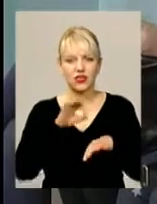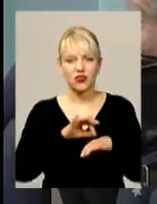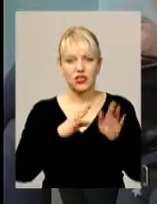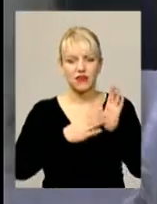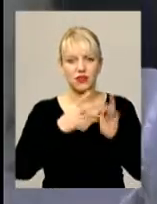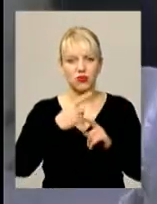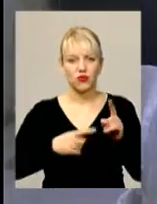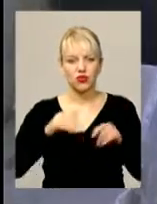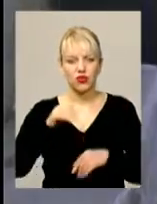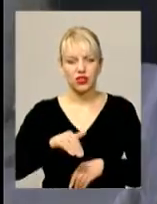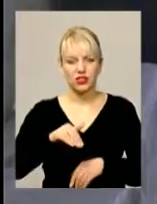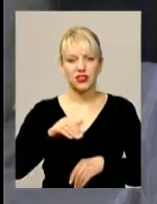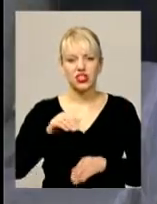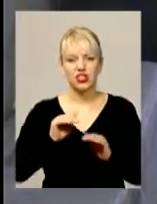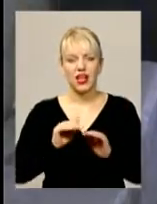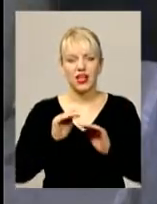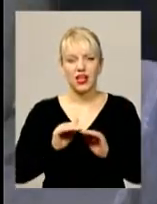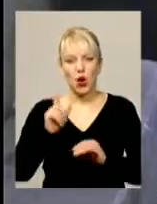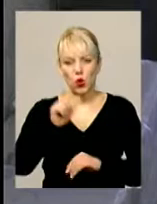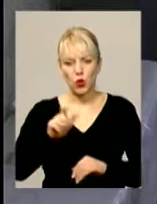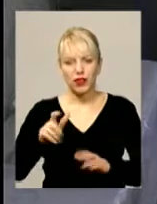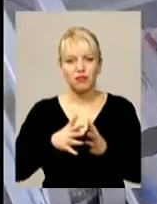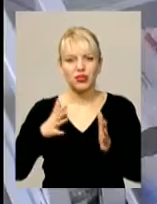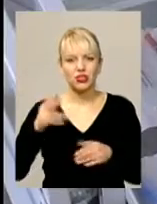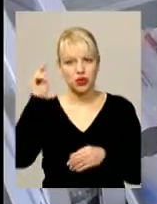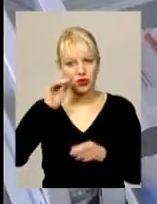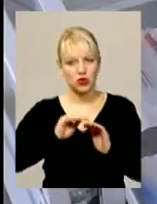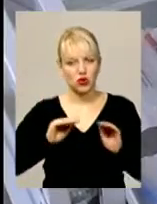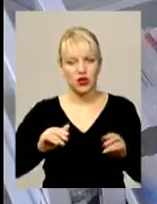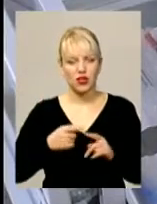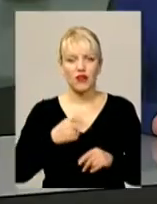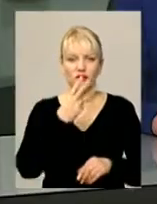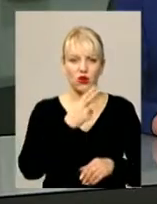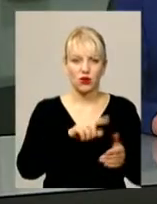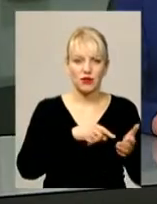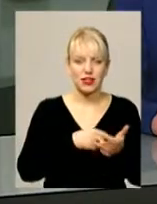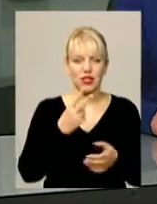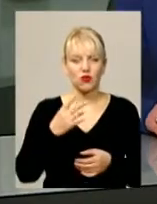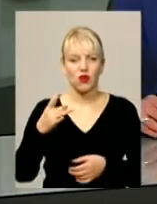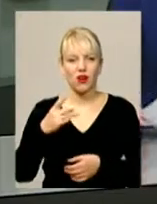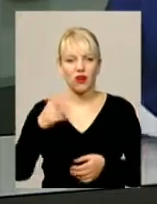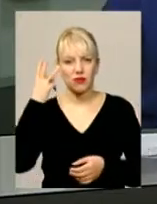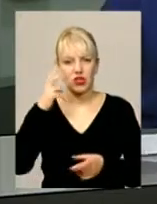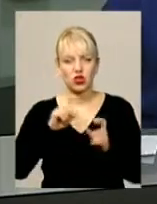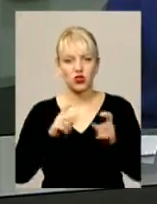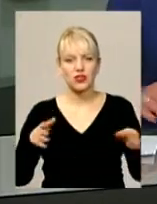здебільшого школярі. Нагадаємо, що в трьох містах і двох районах Хмельниччини школи закрили на карантин.